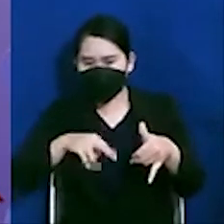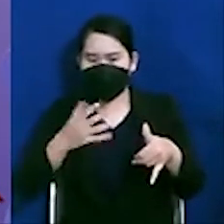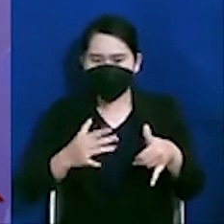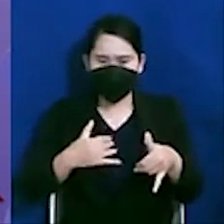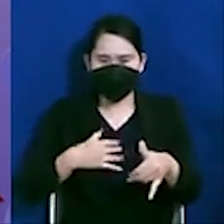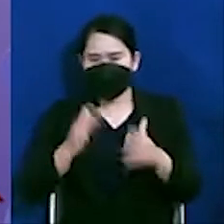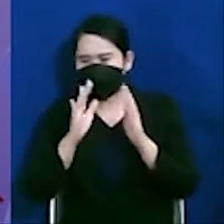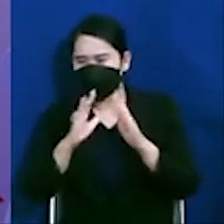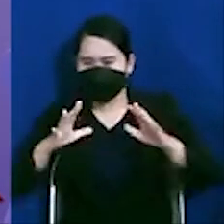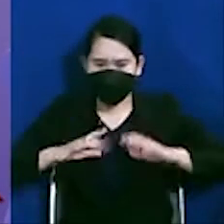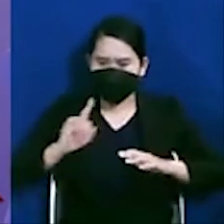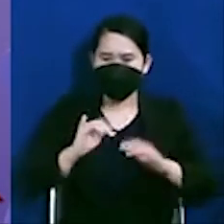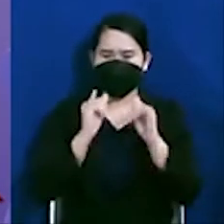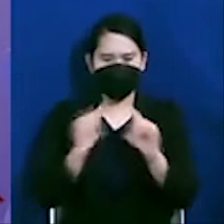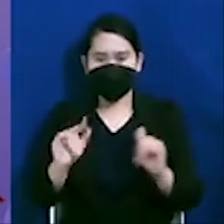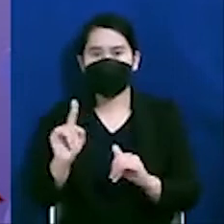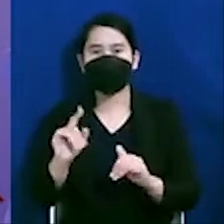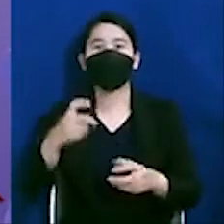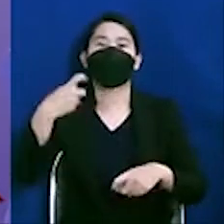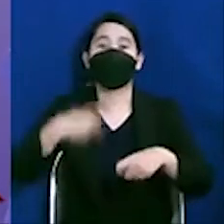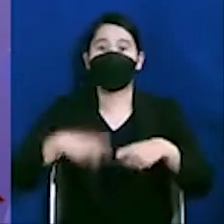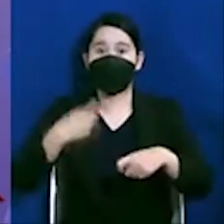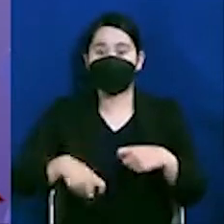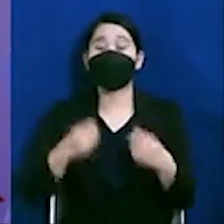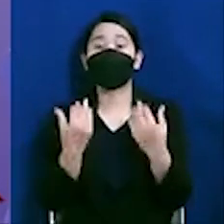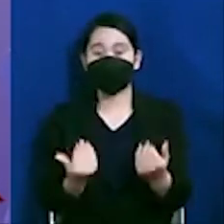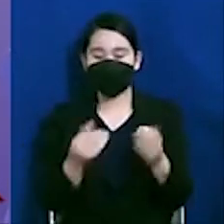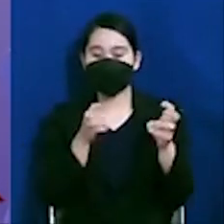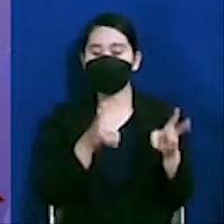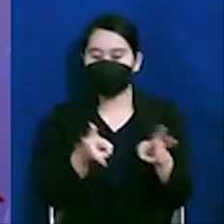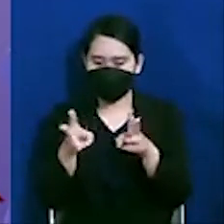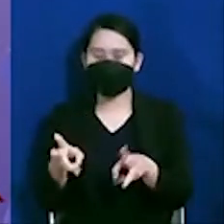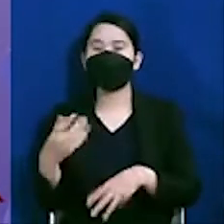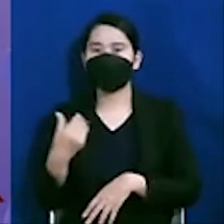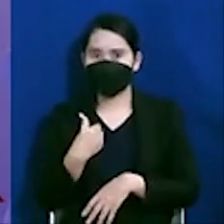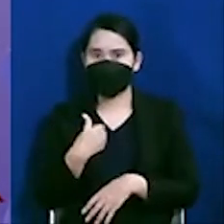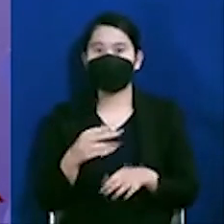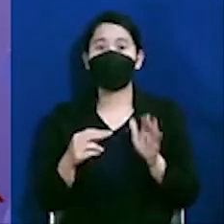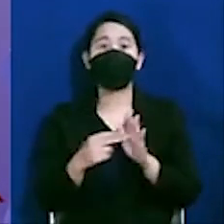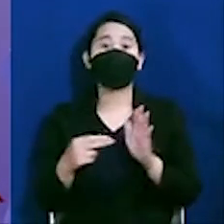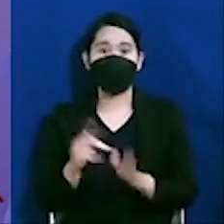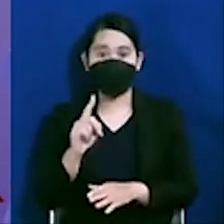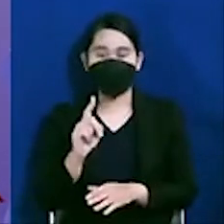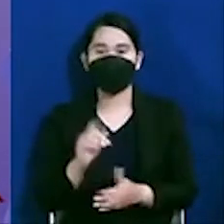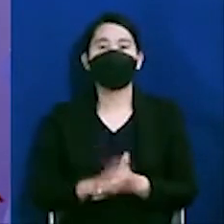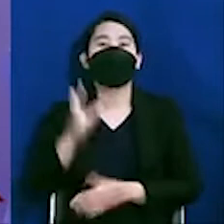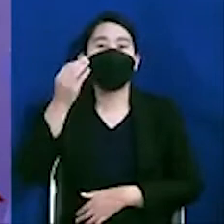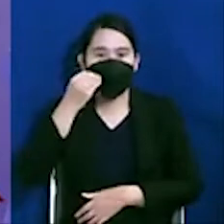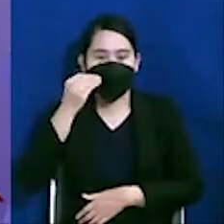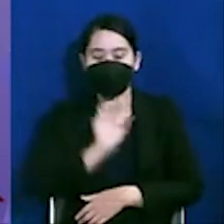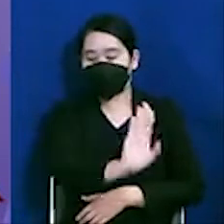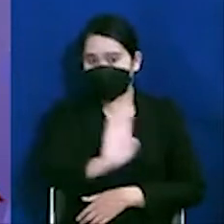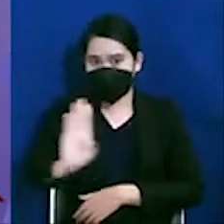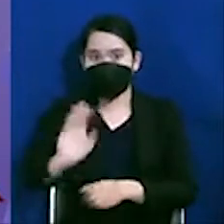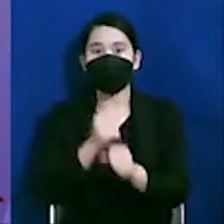ก็จะไปอาจจะยากลำบากนะครับตอนนี้มีช่องทางออกนะก็คือว่าสามารถไปทำโฮม isolationได้